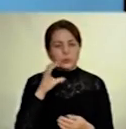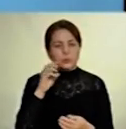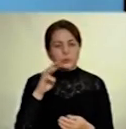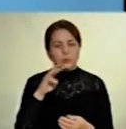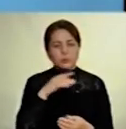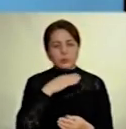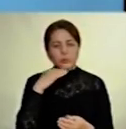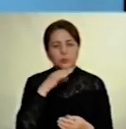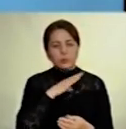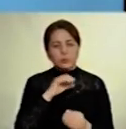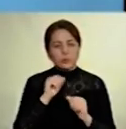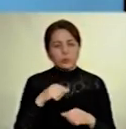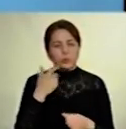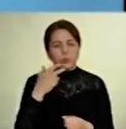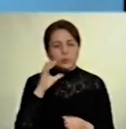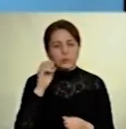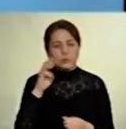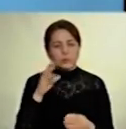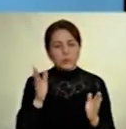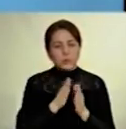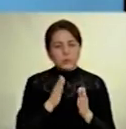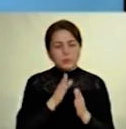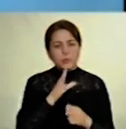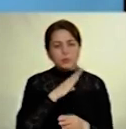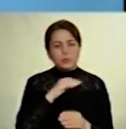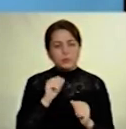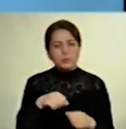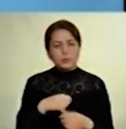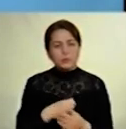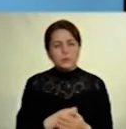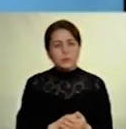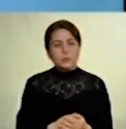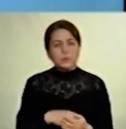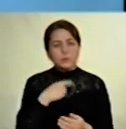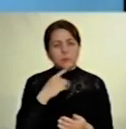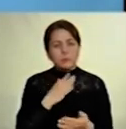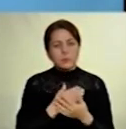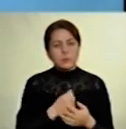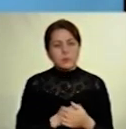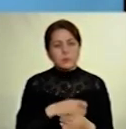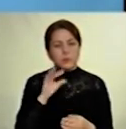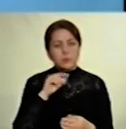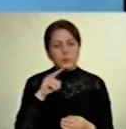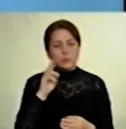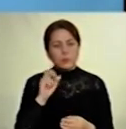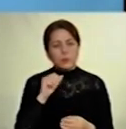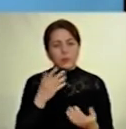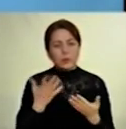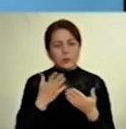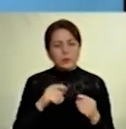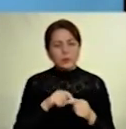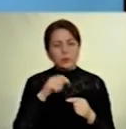bo'lishi mumkin, 3 santimetr kam bo'lishi mumkin deyilmoqda. Demak, ip qanday